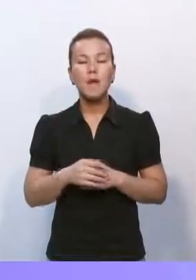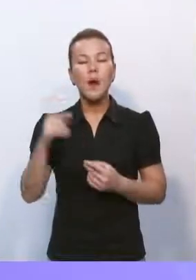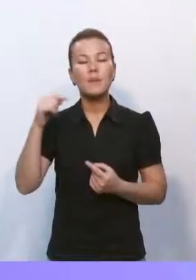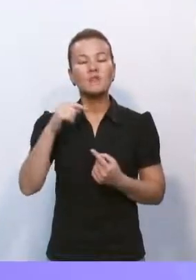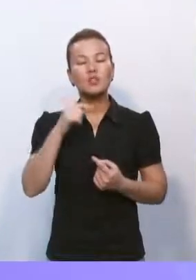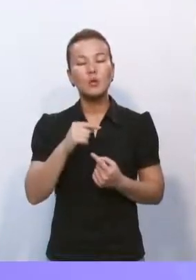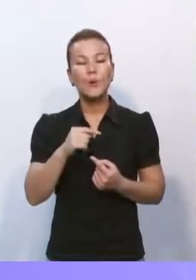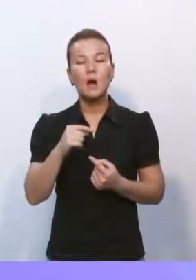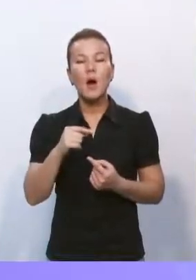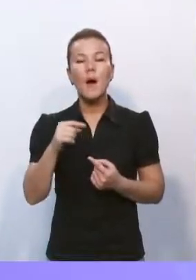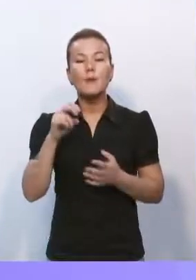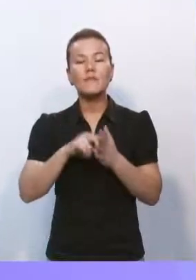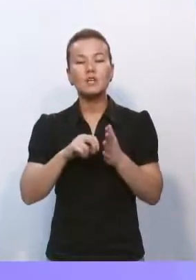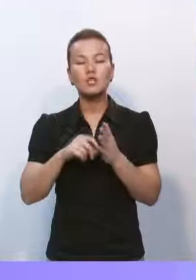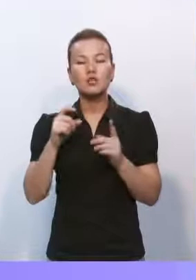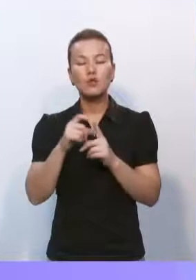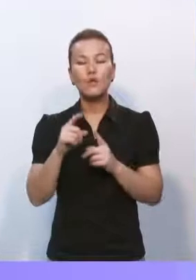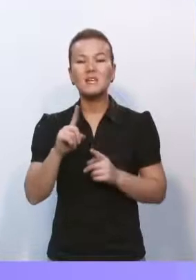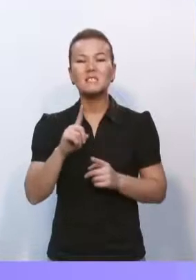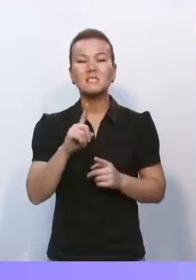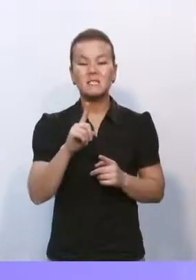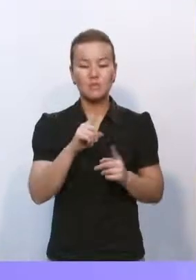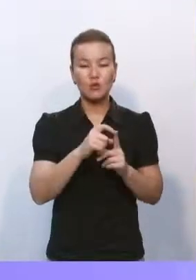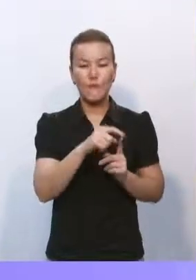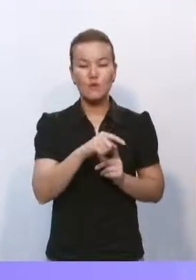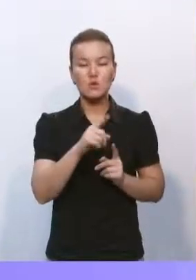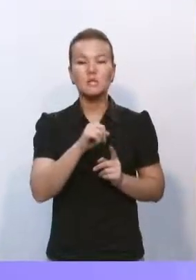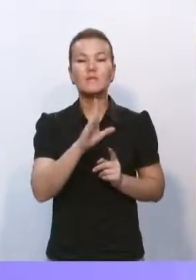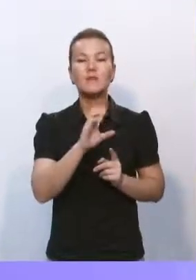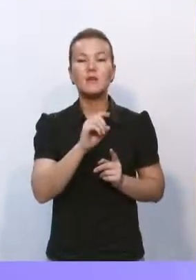Подберем проверочное слово к слову «звезда».